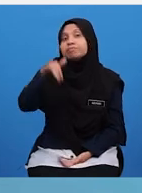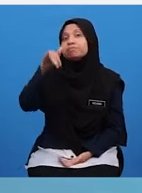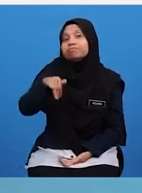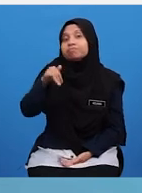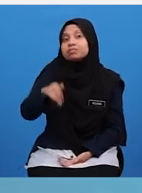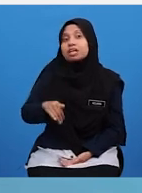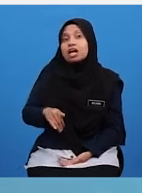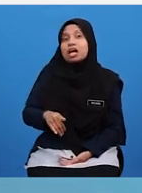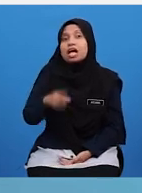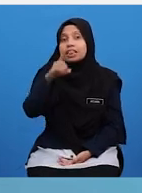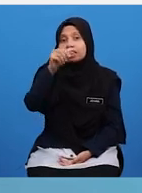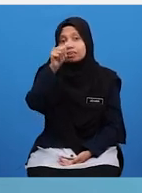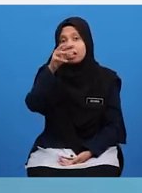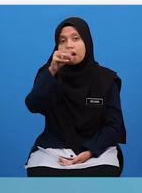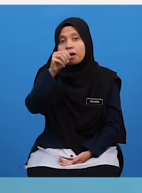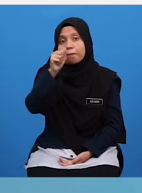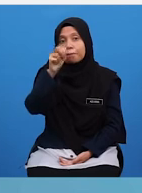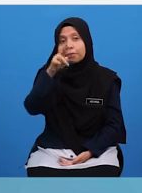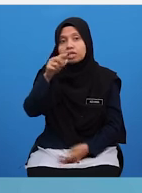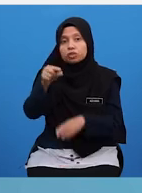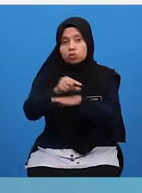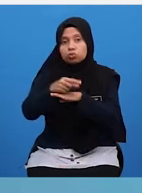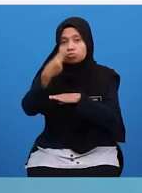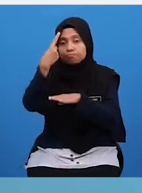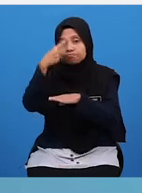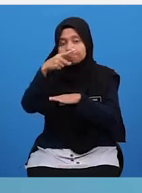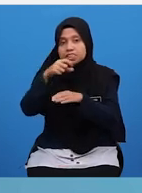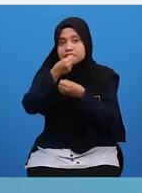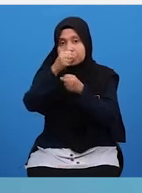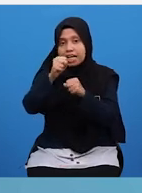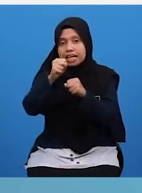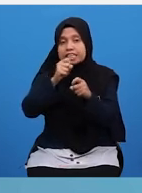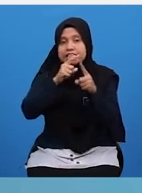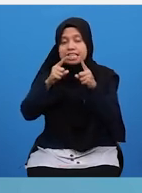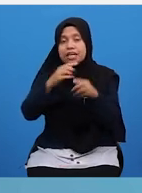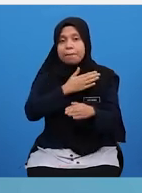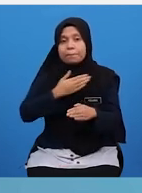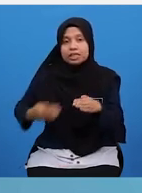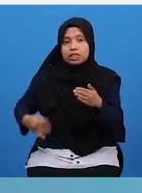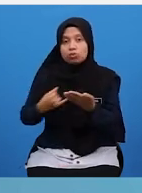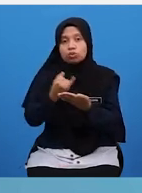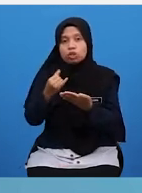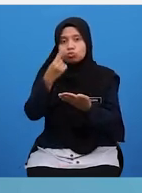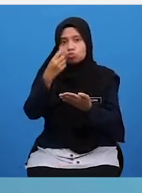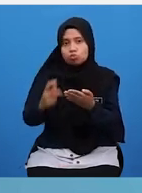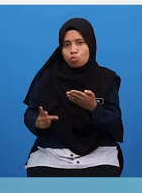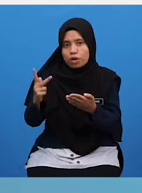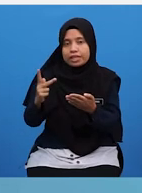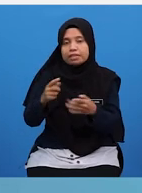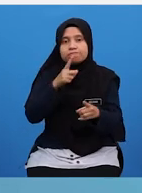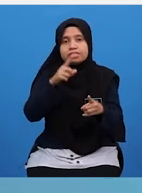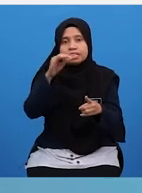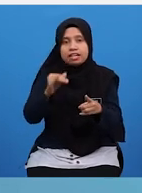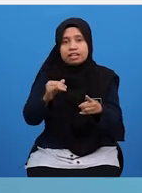Ya, dama digunakan dalam penyediaan lilin batik lukis untuk menguatkan lilin yang dicanting.